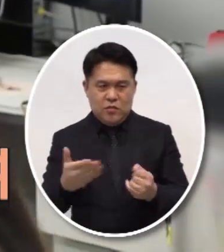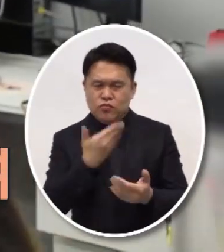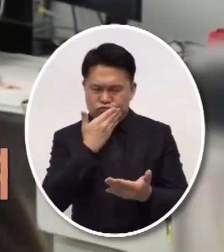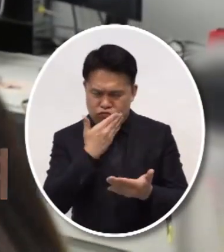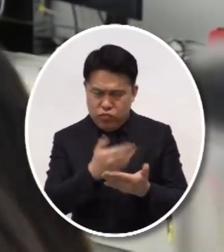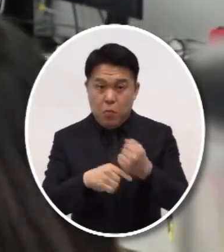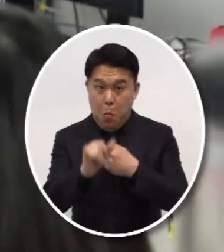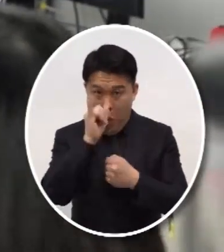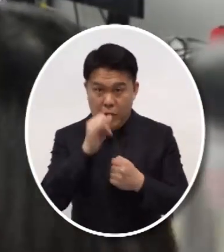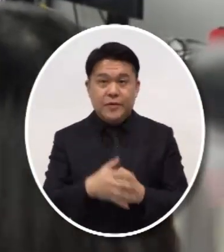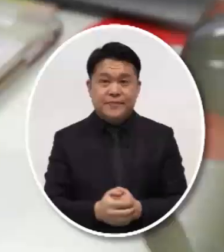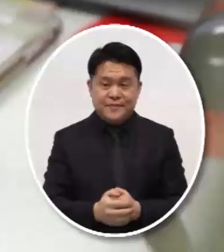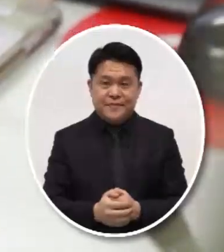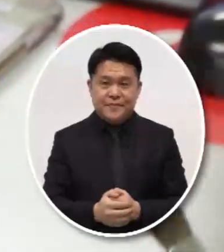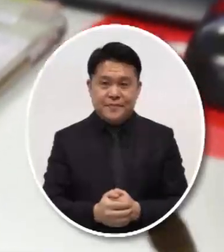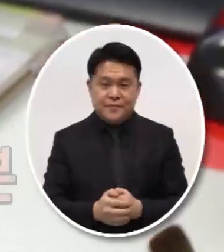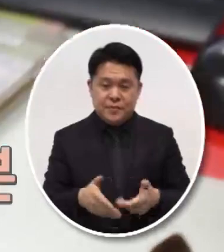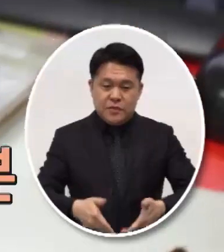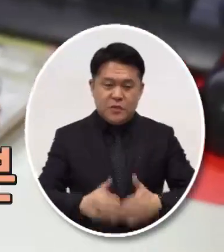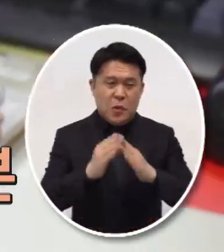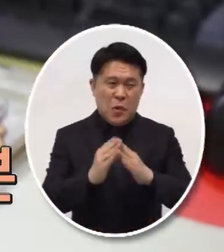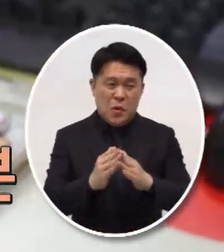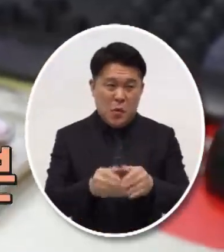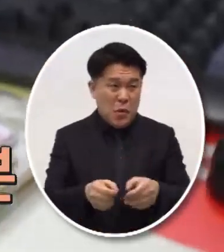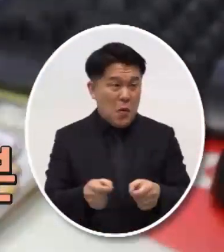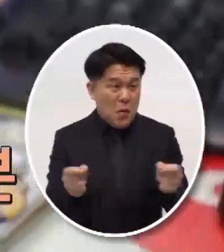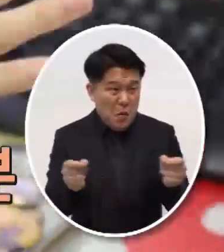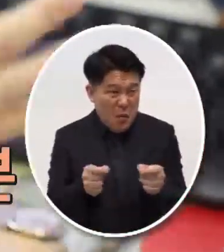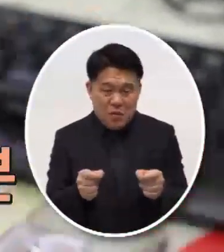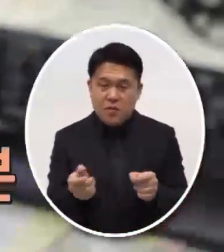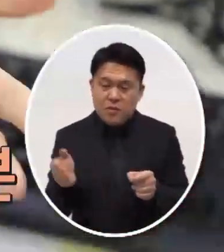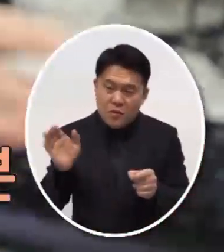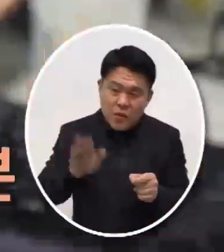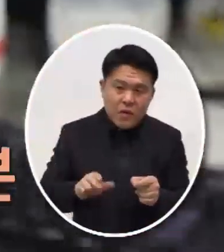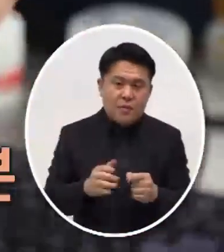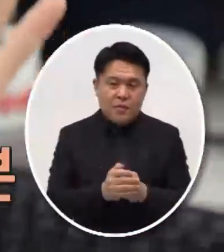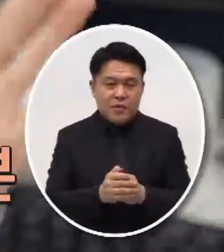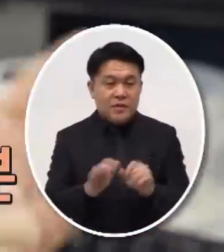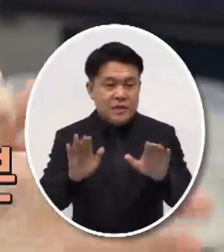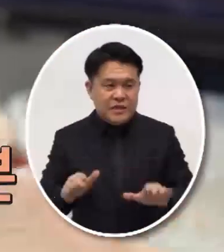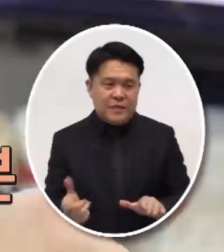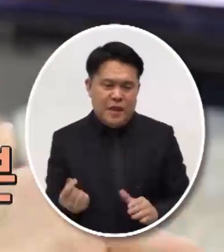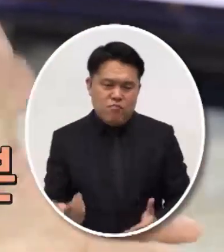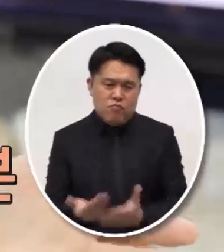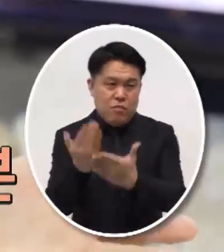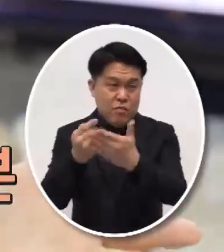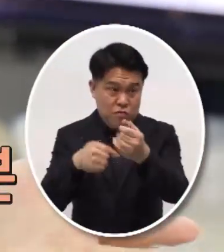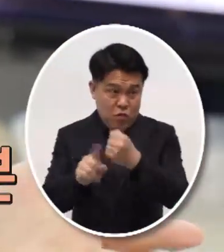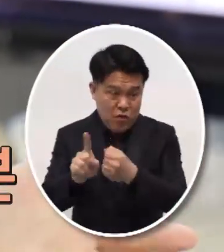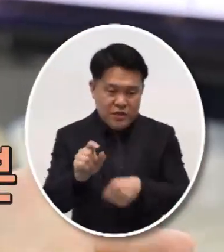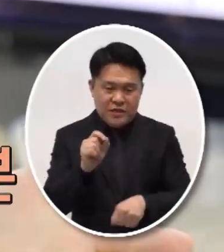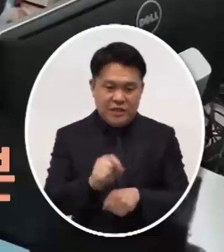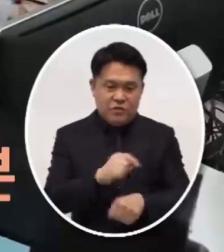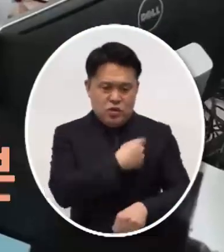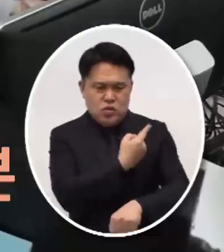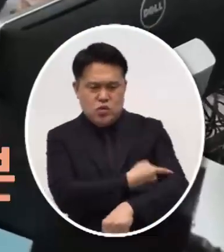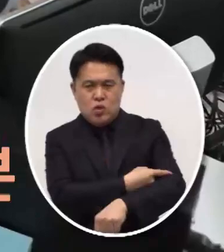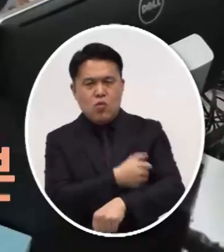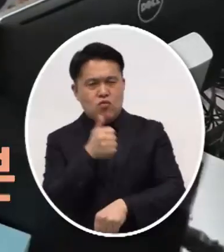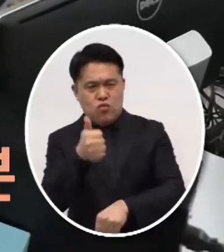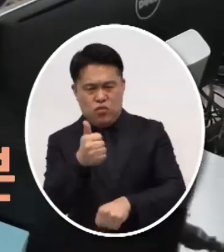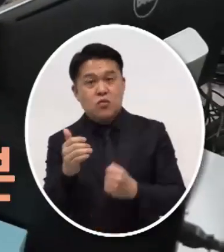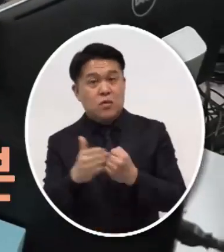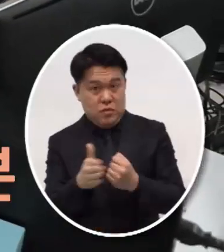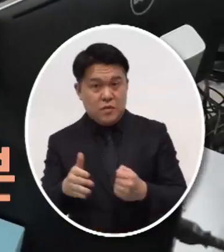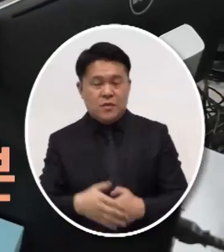큽니다. 설립한 지 얼마 안 된 신생 회사지만 빠르게 성장하는 데에는 직원들의 능력이 큰